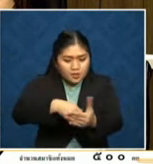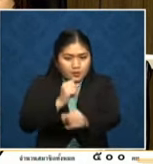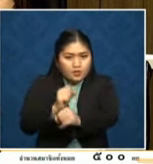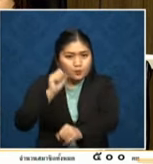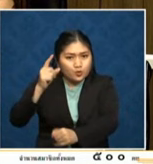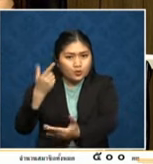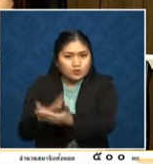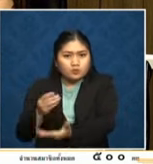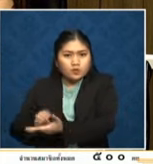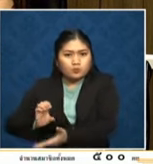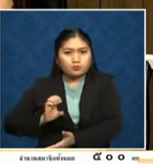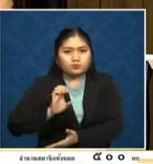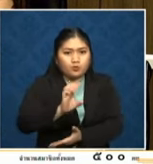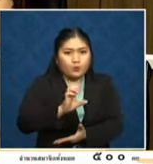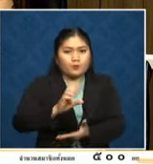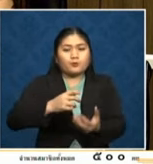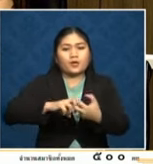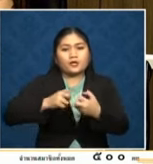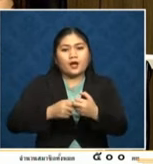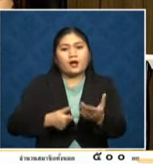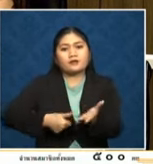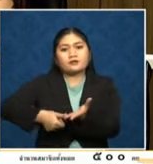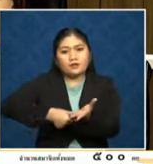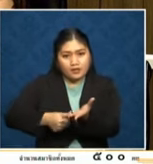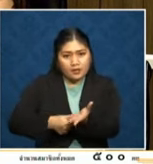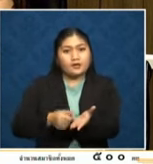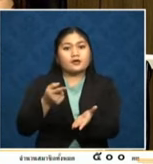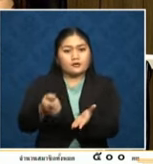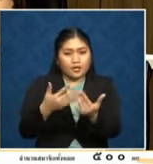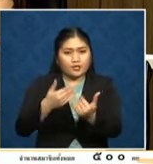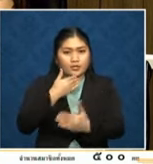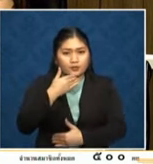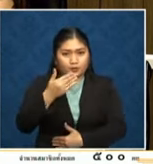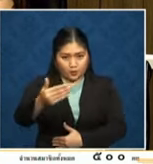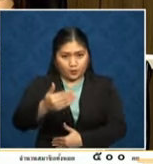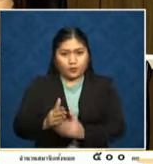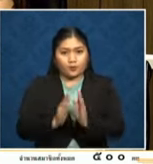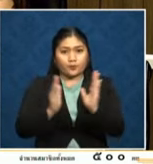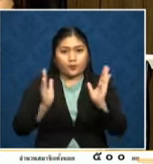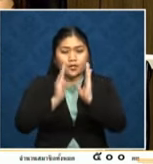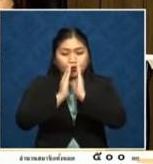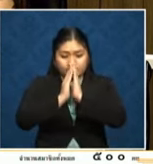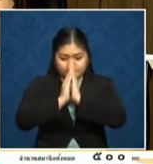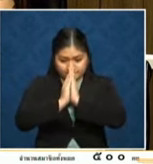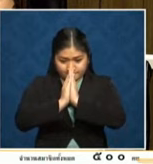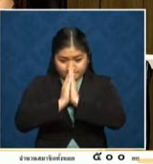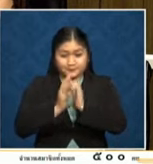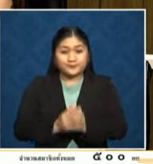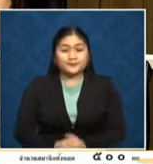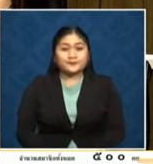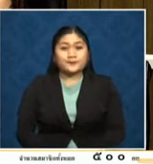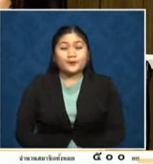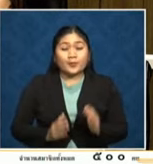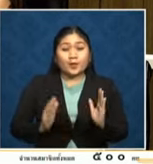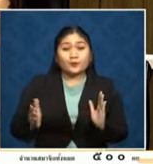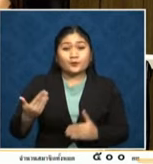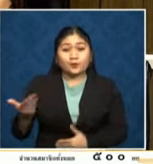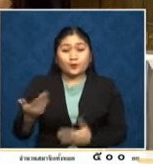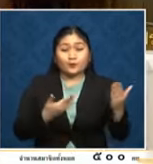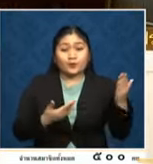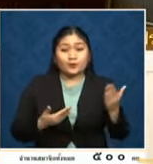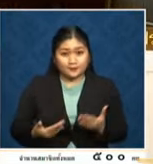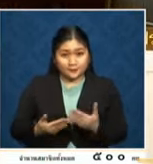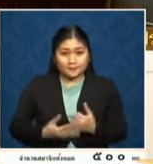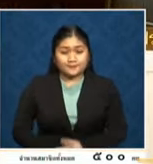สรรงบประมาณเพื่อแก้ไขปัญหาภัยแล้งกับพี่น้องประชาชนในระยะยาวด้วยค่ะขอบคุณค่ะ ขอบคุณครับขอเชิญท่านกระแสตระ